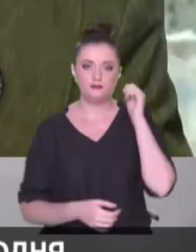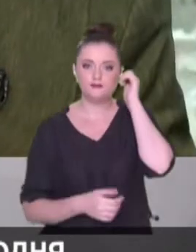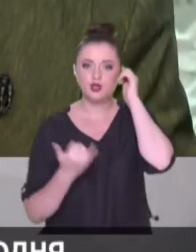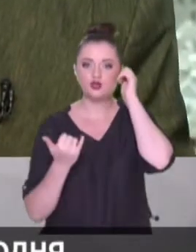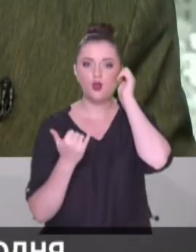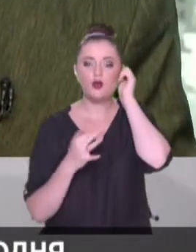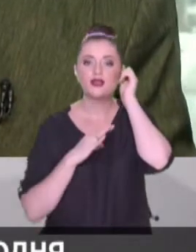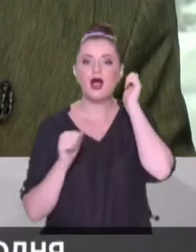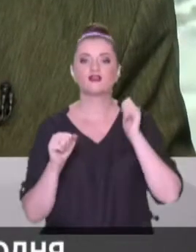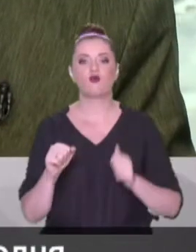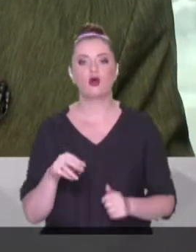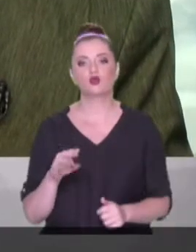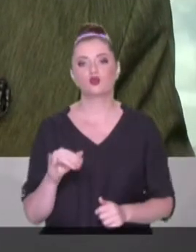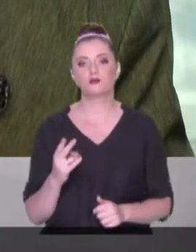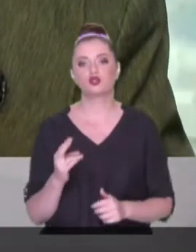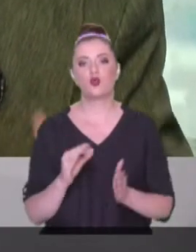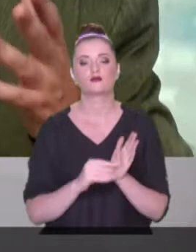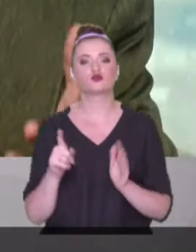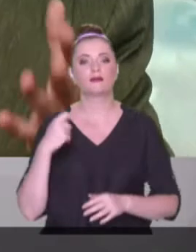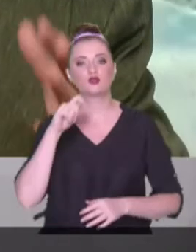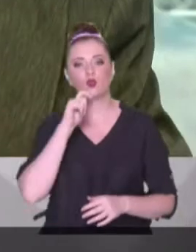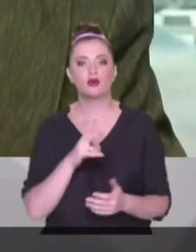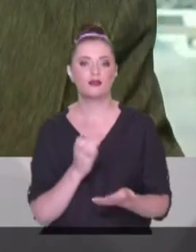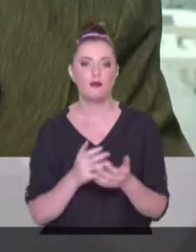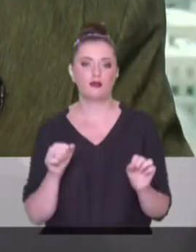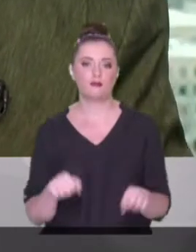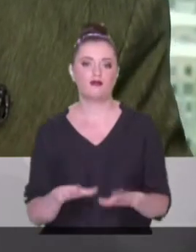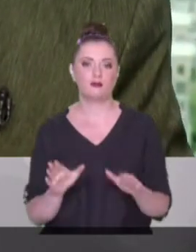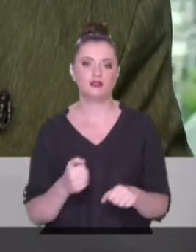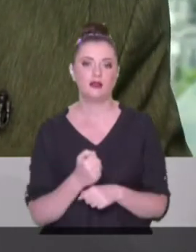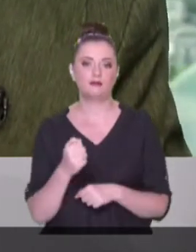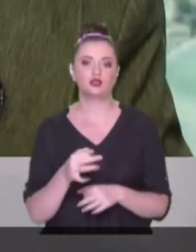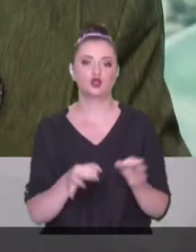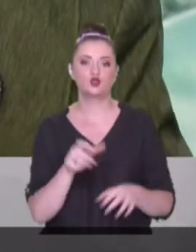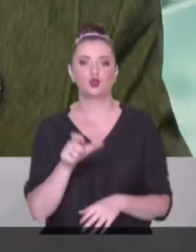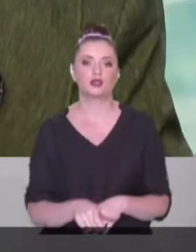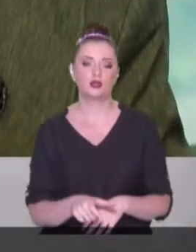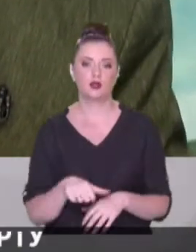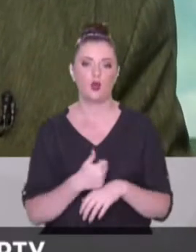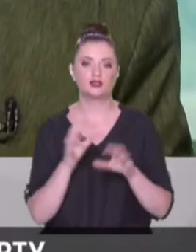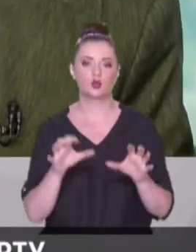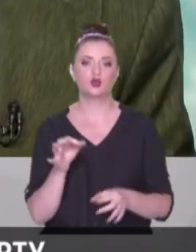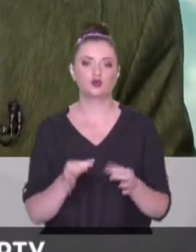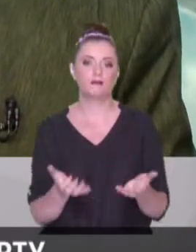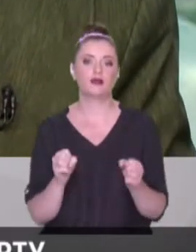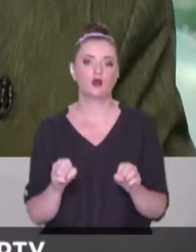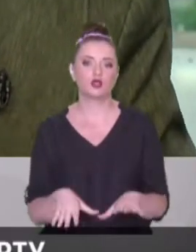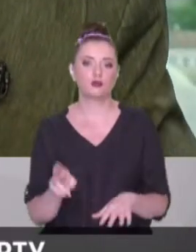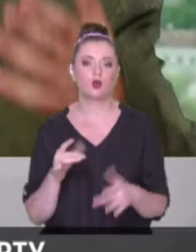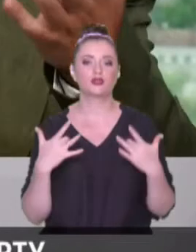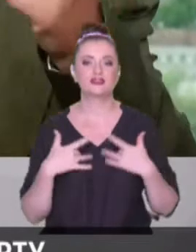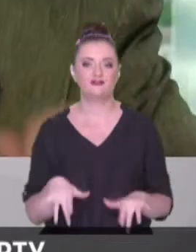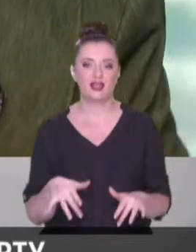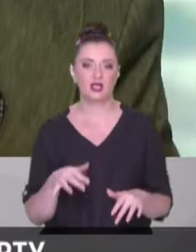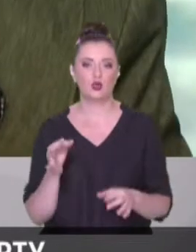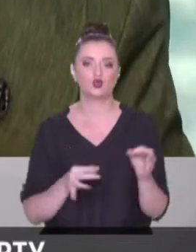сьогодні адвокат Тупицького написав, що президент України не має права після призначення суддею Конституційного суду приймати рішення про звільнення судді,